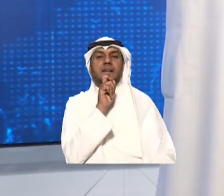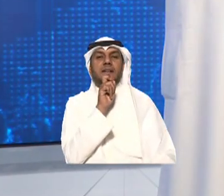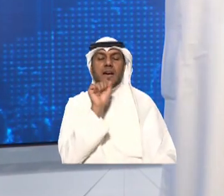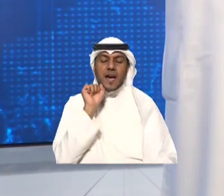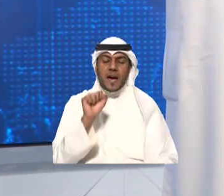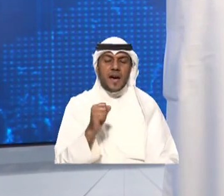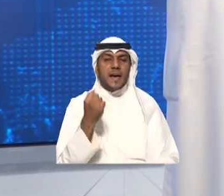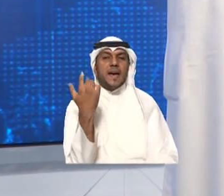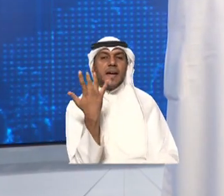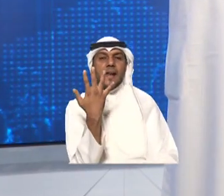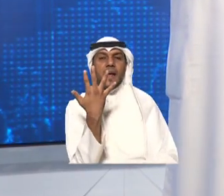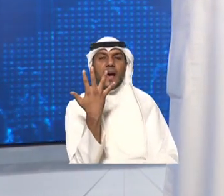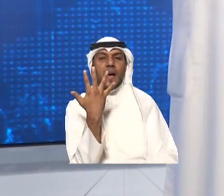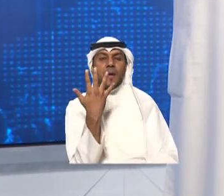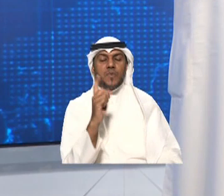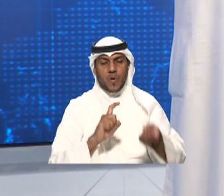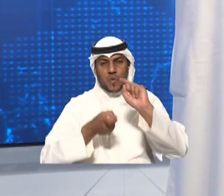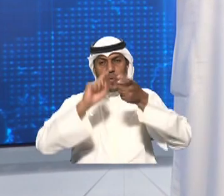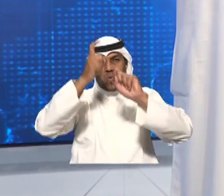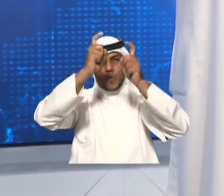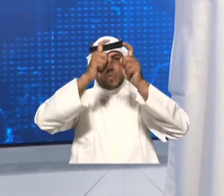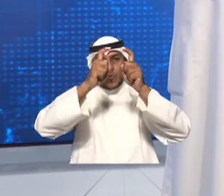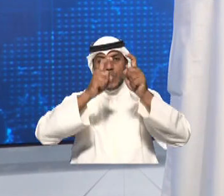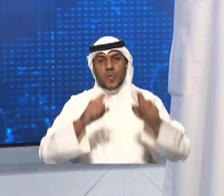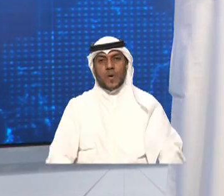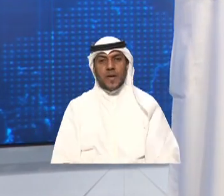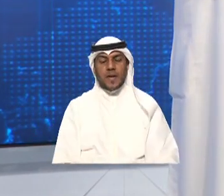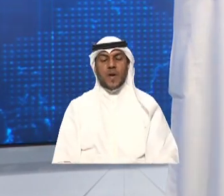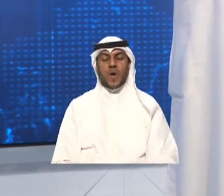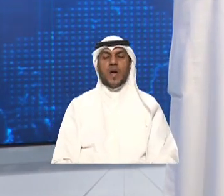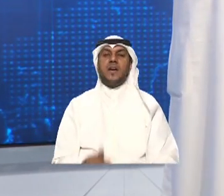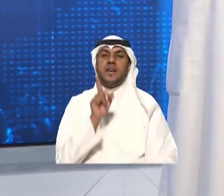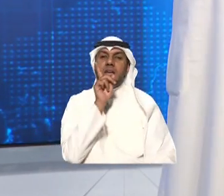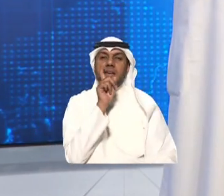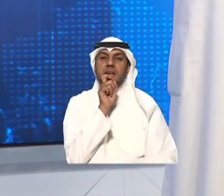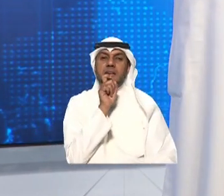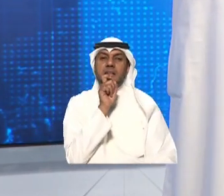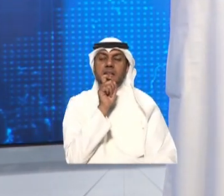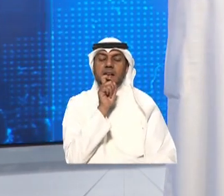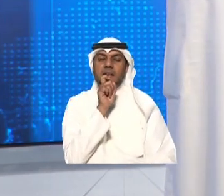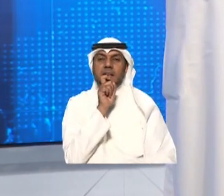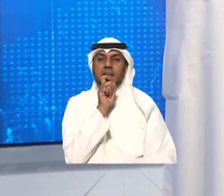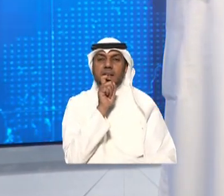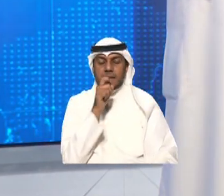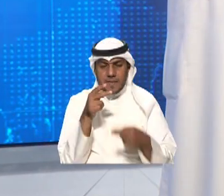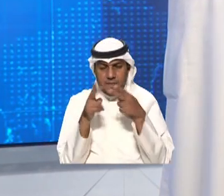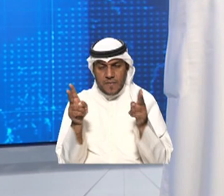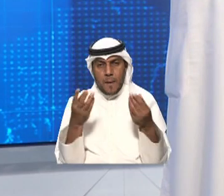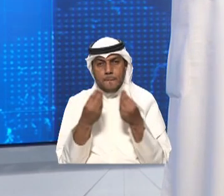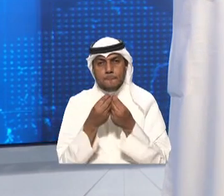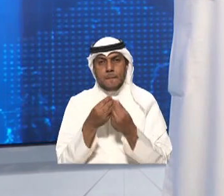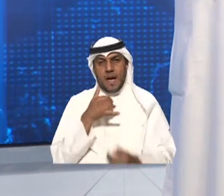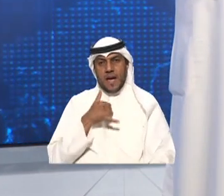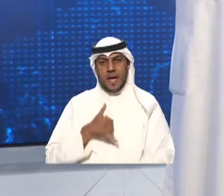5 منتخبات وبنظام الدوري. وأسفرت القرعة عن خوض منتخب قطر مستضيف البطولة المباراة الافتتاحية أمام اليمن الشهر